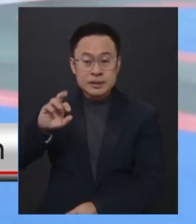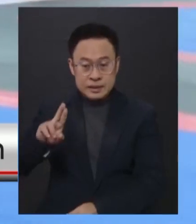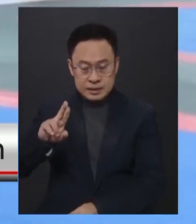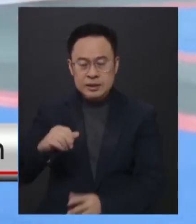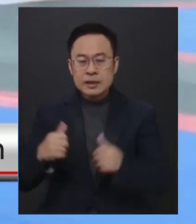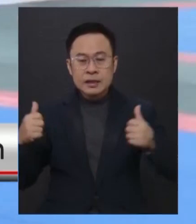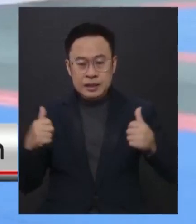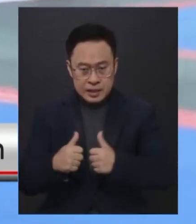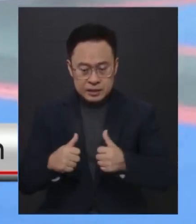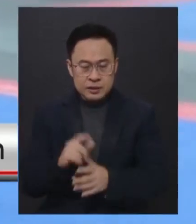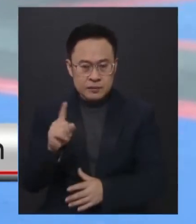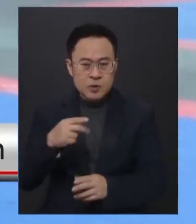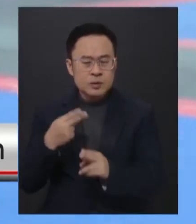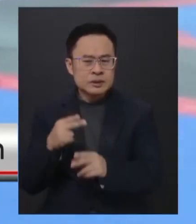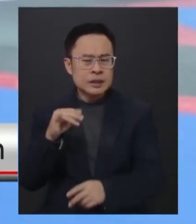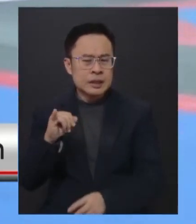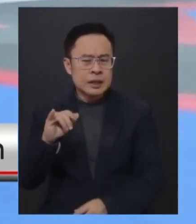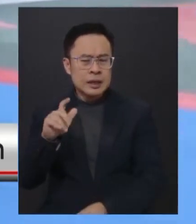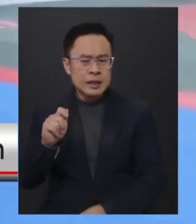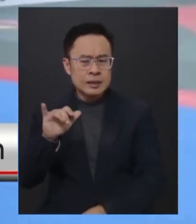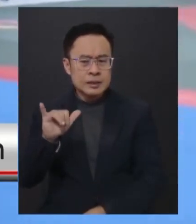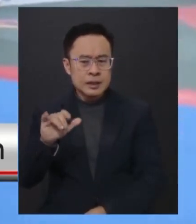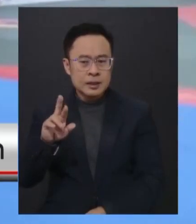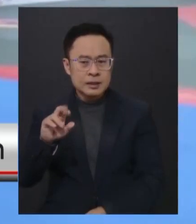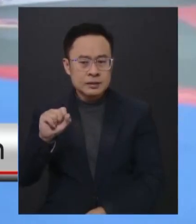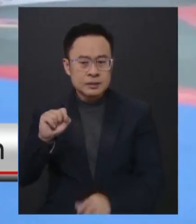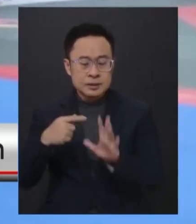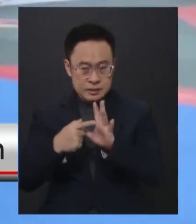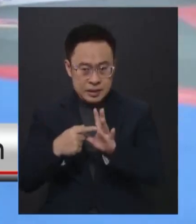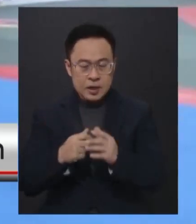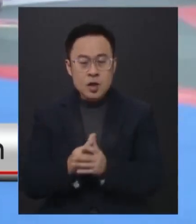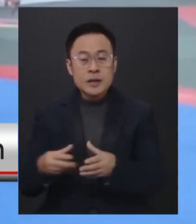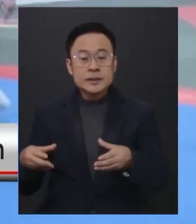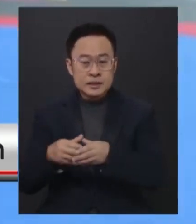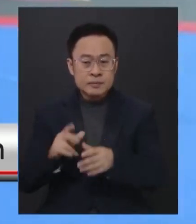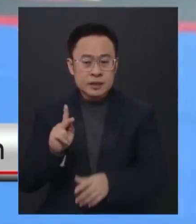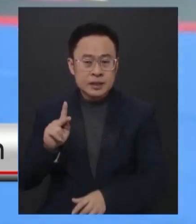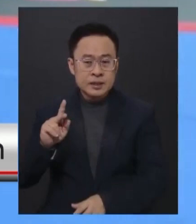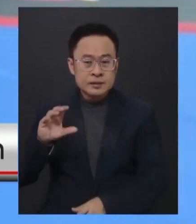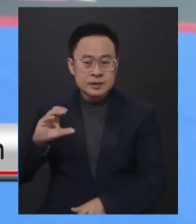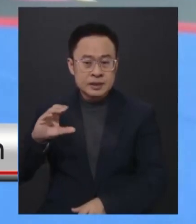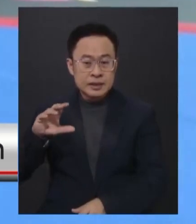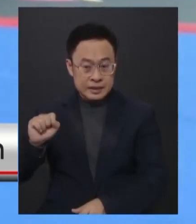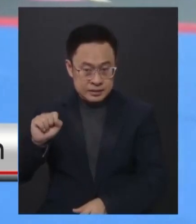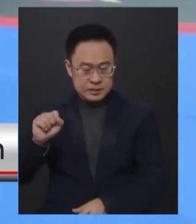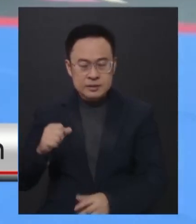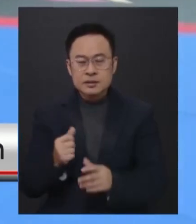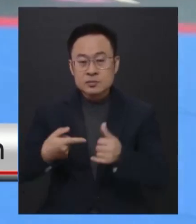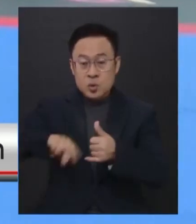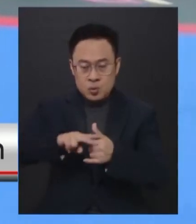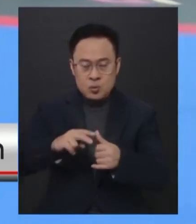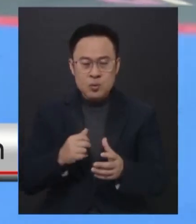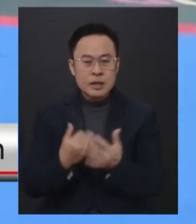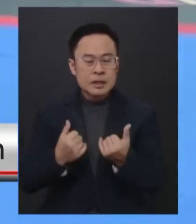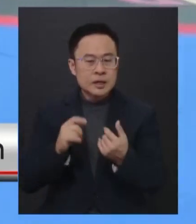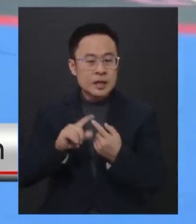อกับไอริสาสุขสวัสดิ์นะคะจาก KCS Academy of Taekwondo A โดยเกมนี้ค่ะยกแร